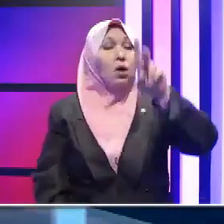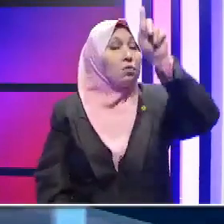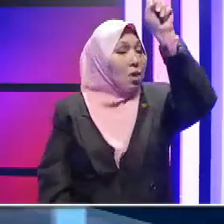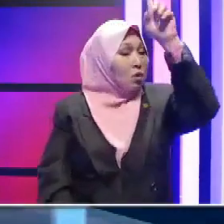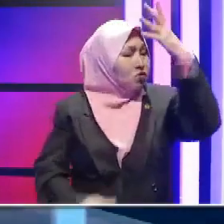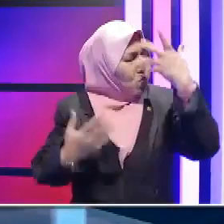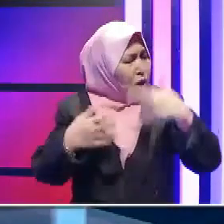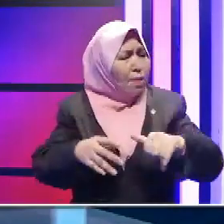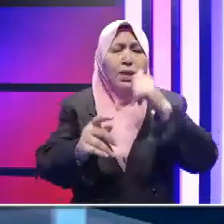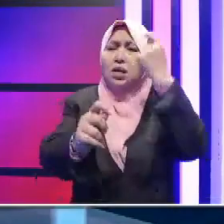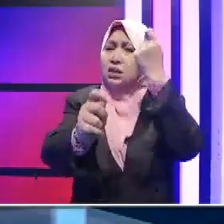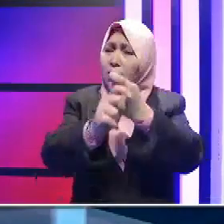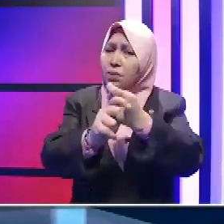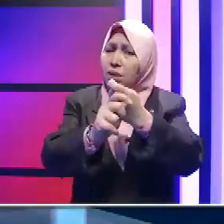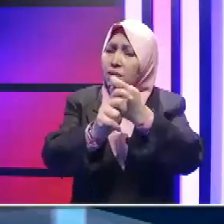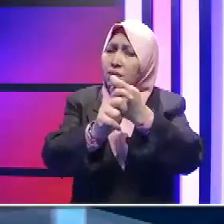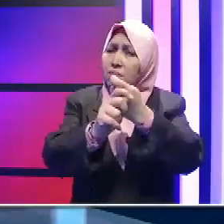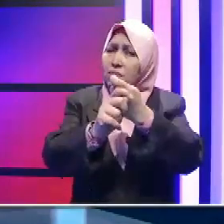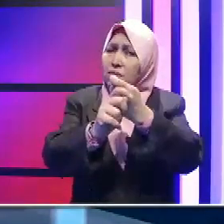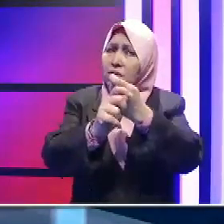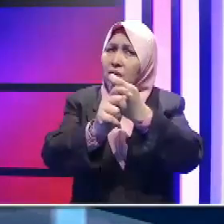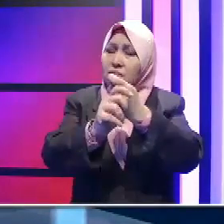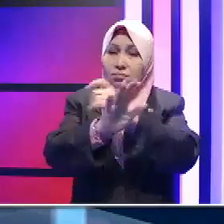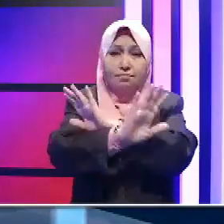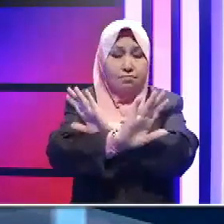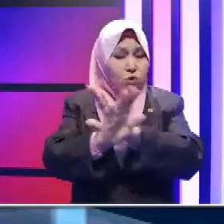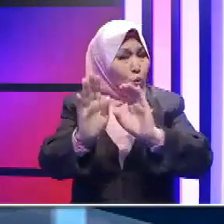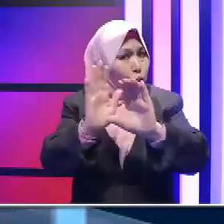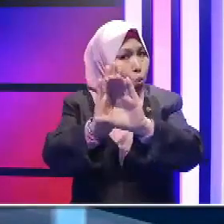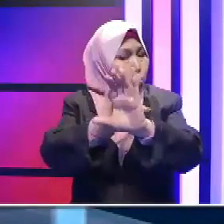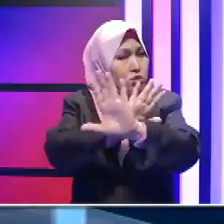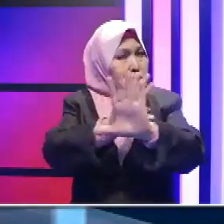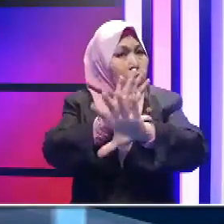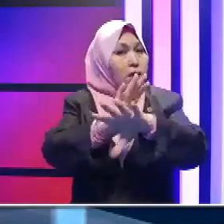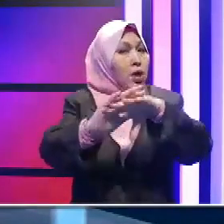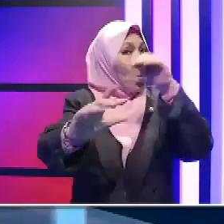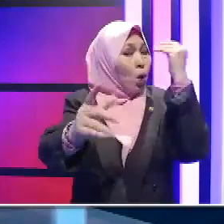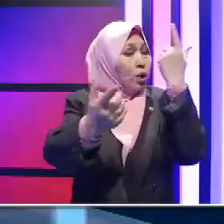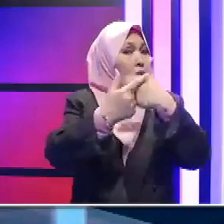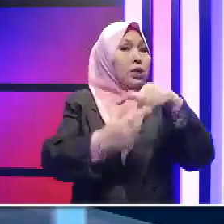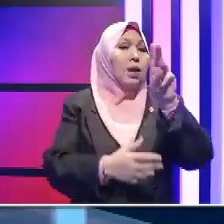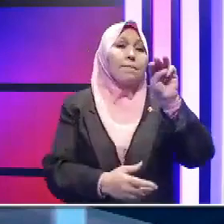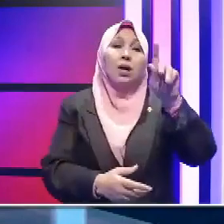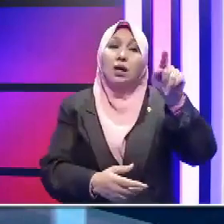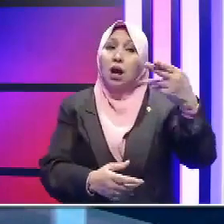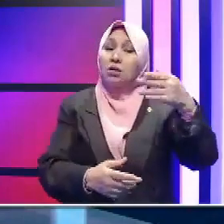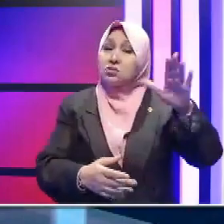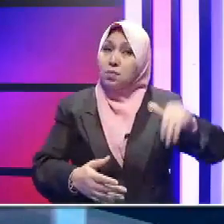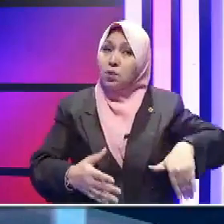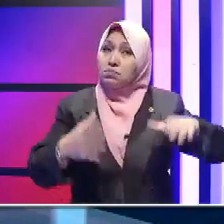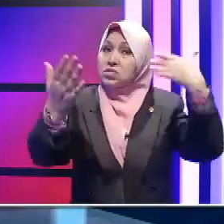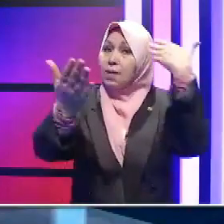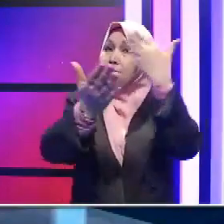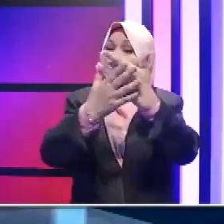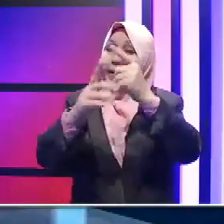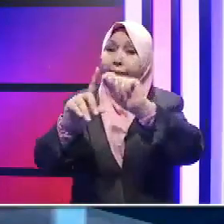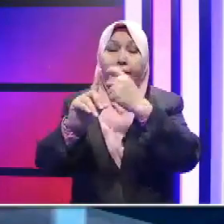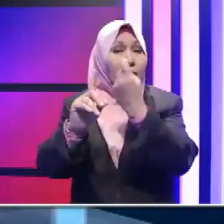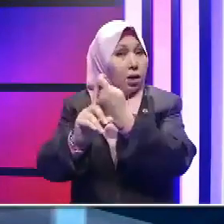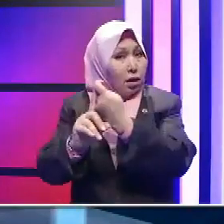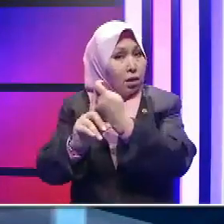ketentuan tertentu contoh jangan keluar daripada maka selagi belum capai taruhnya